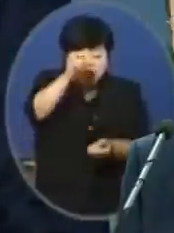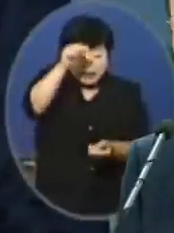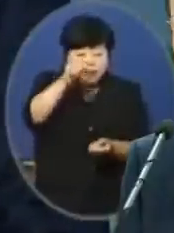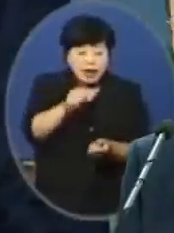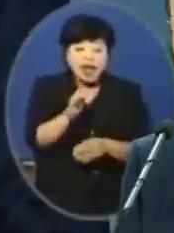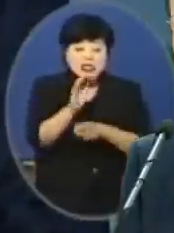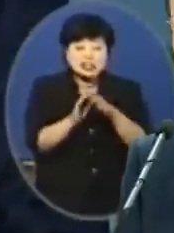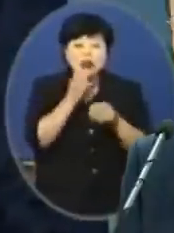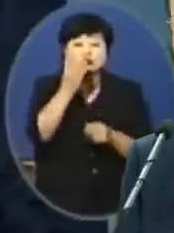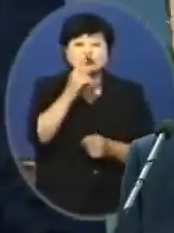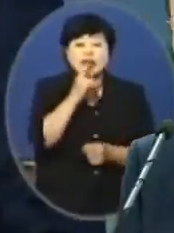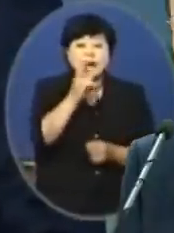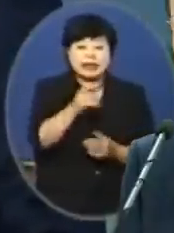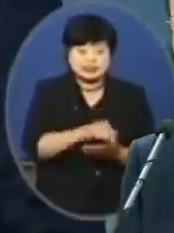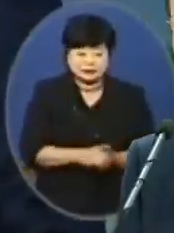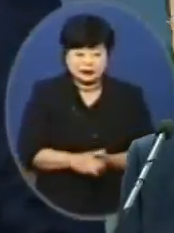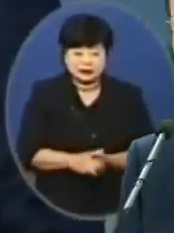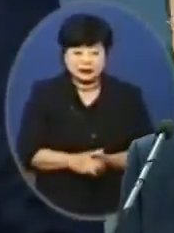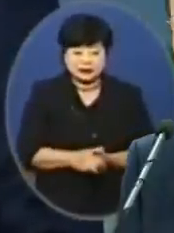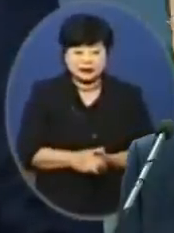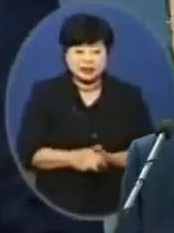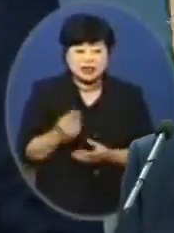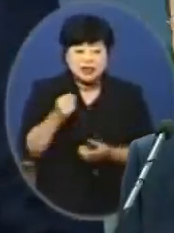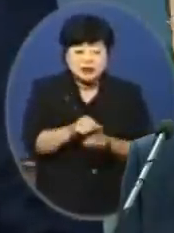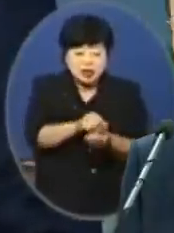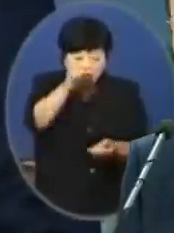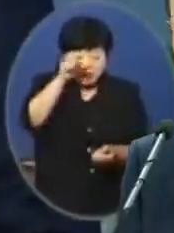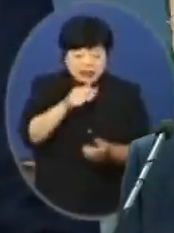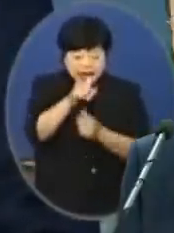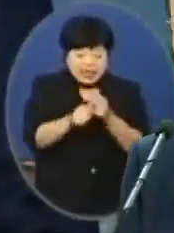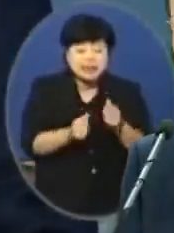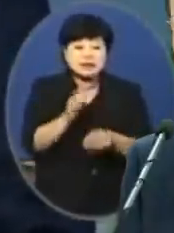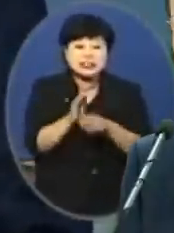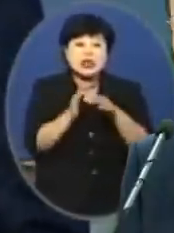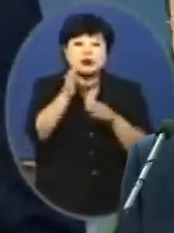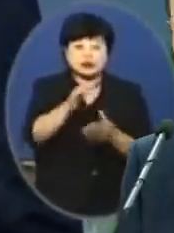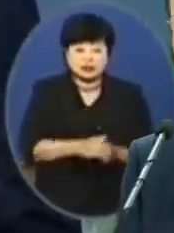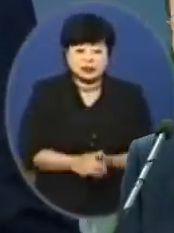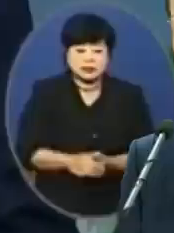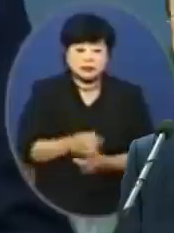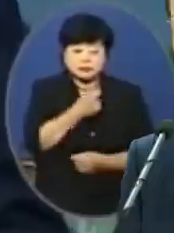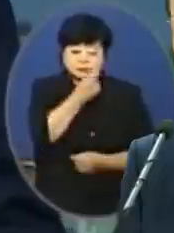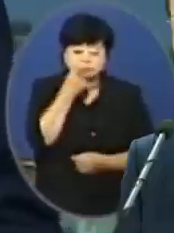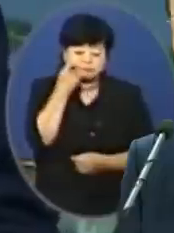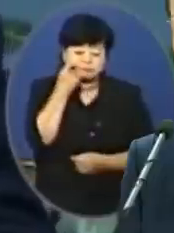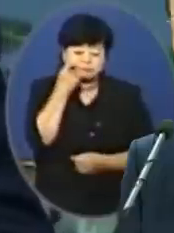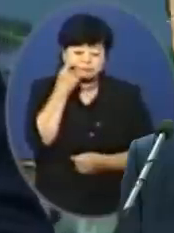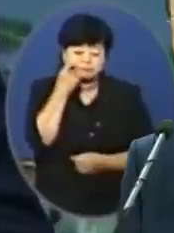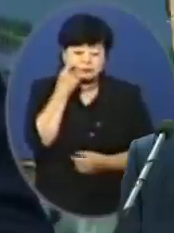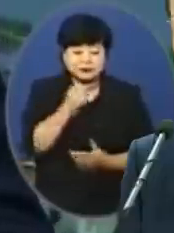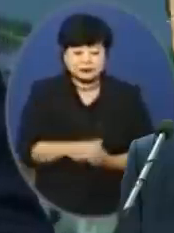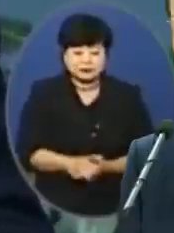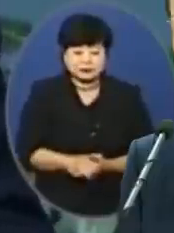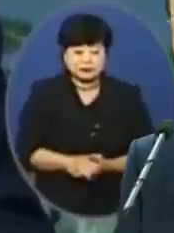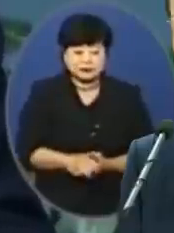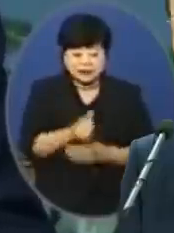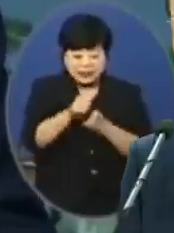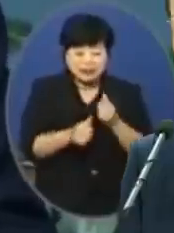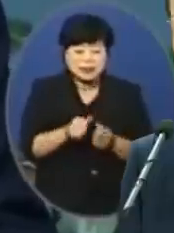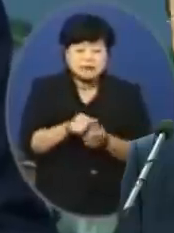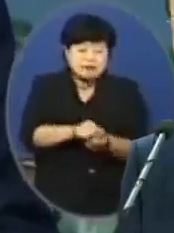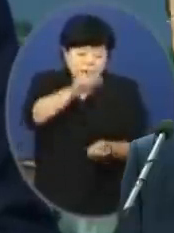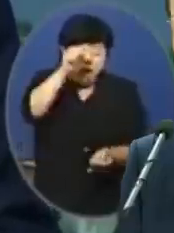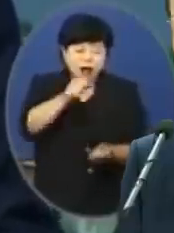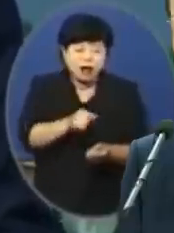내가 채우려 했는데, 넓게 열어줘야 하나님이 채우시지 입을 딱 다물러 하나님이 입